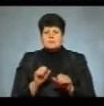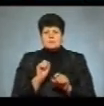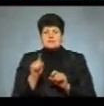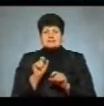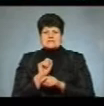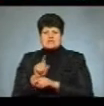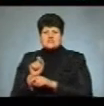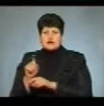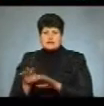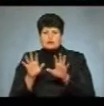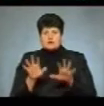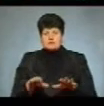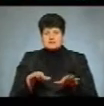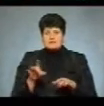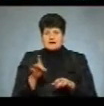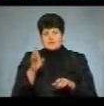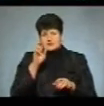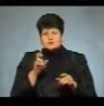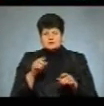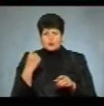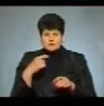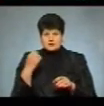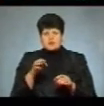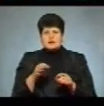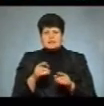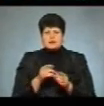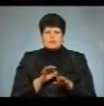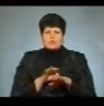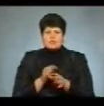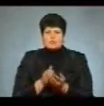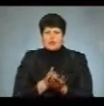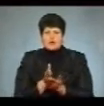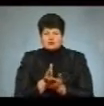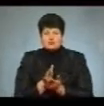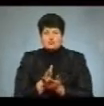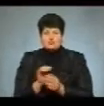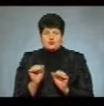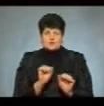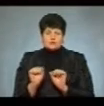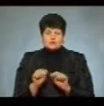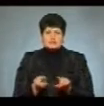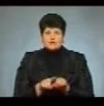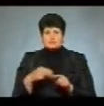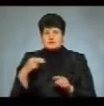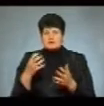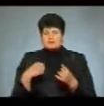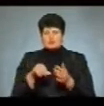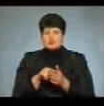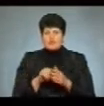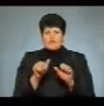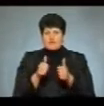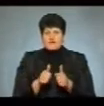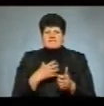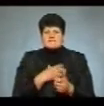державних адміністрацій, які провадять політику, визначену урядом і парламентом. Президент також бере участь у формуванні